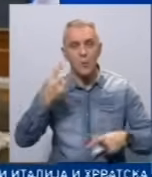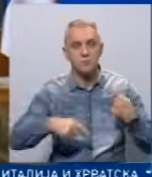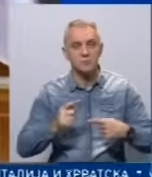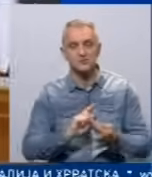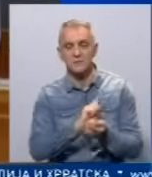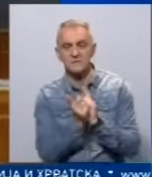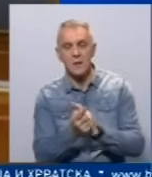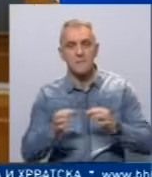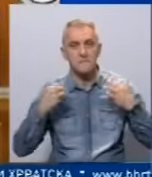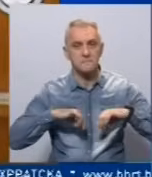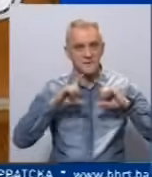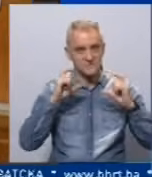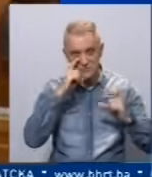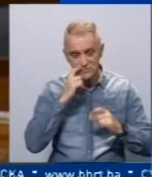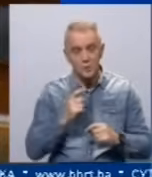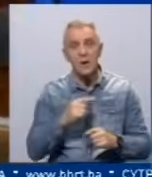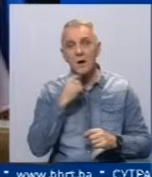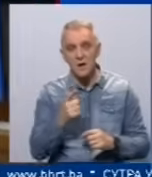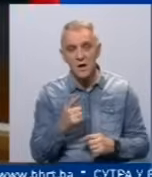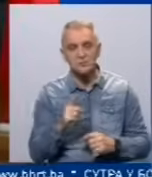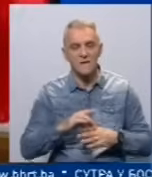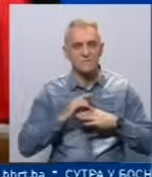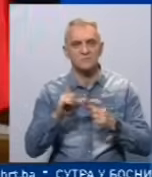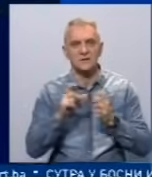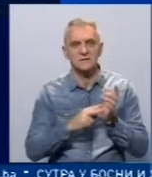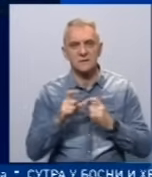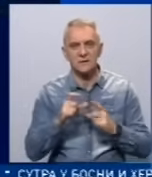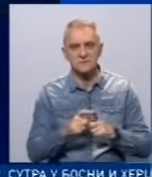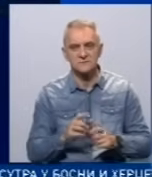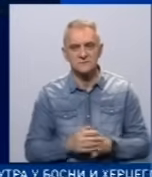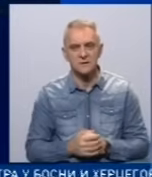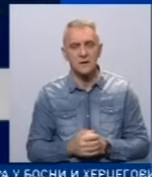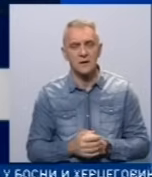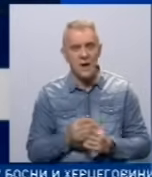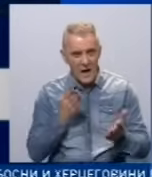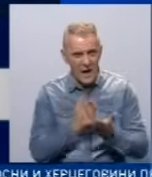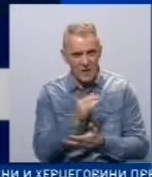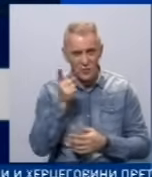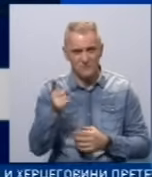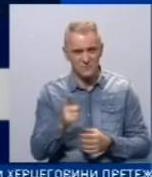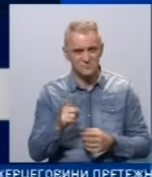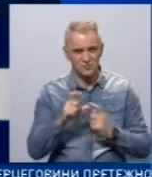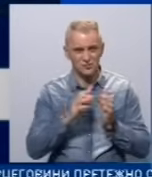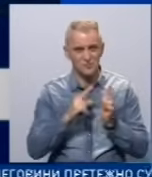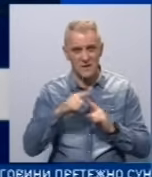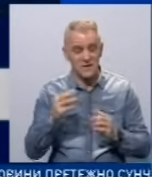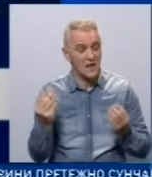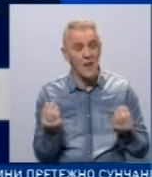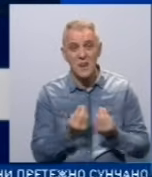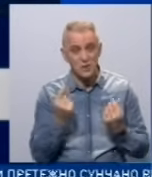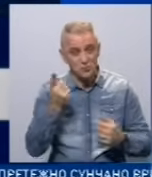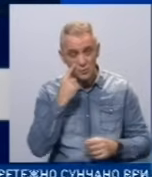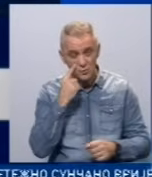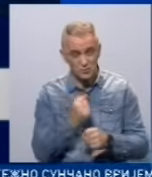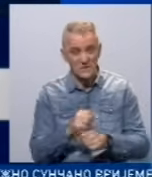u predsjedništvu BiH, reagovao je lider SNSD-a. Ako ovo ništavilo koje se zove Schmidt pokuša nešto da uradi